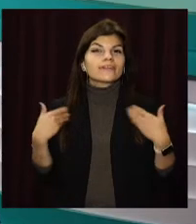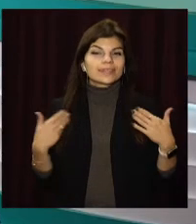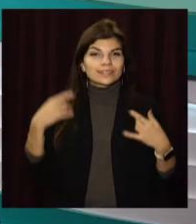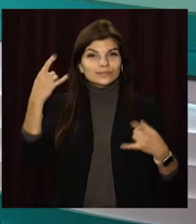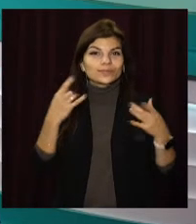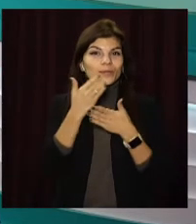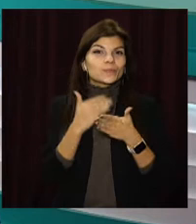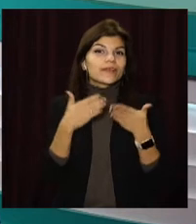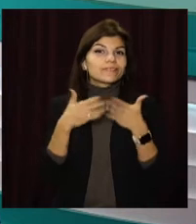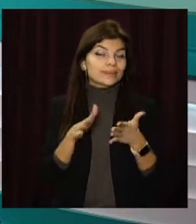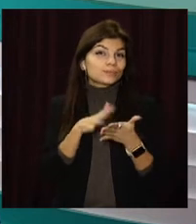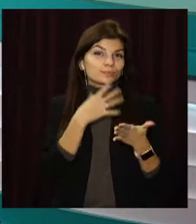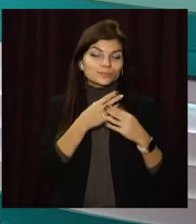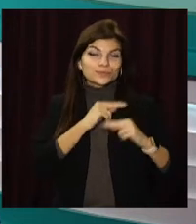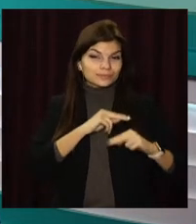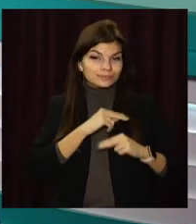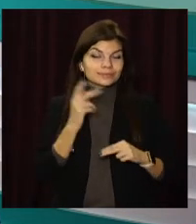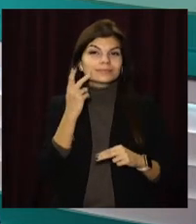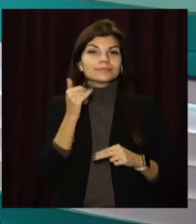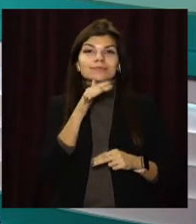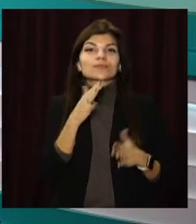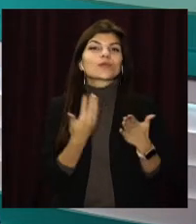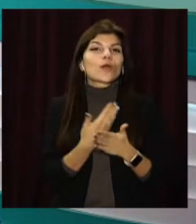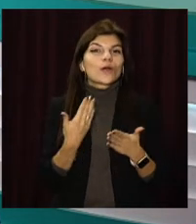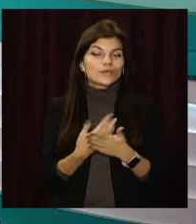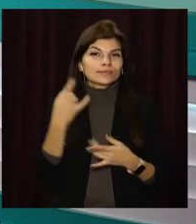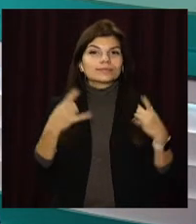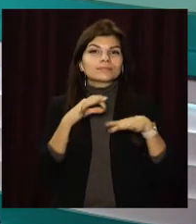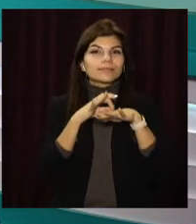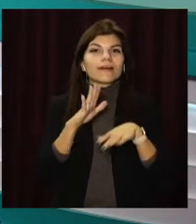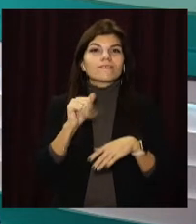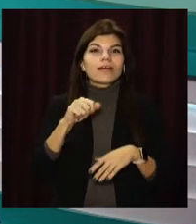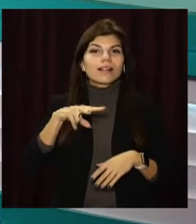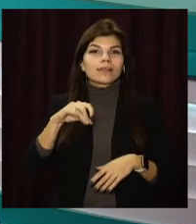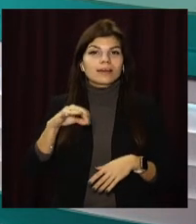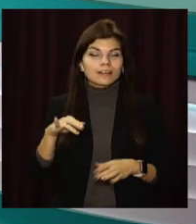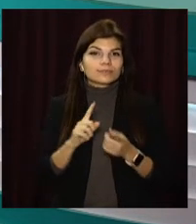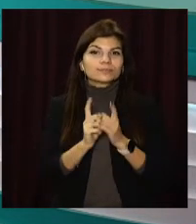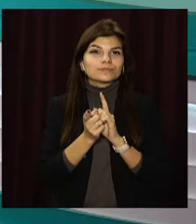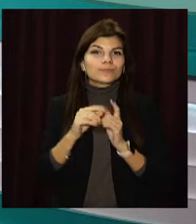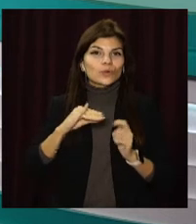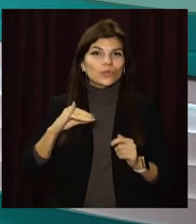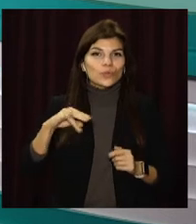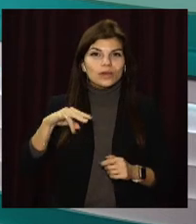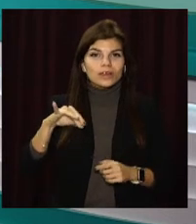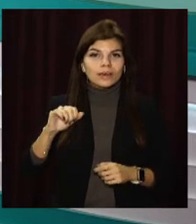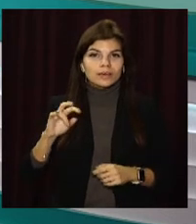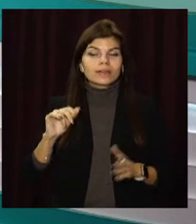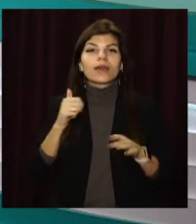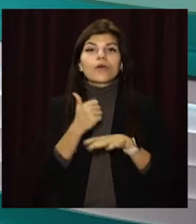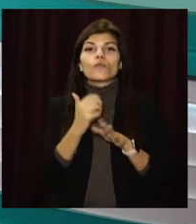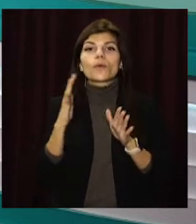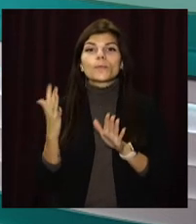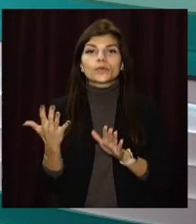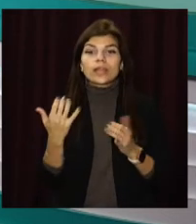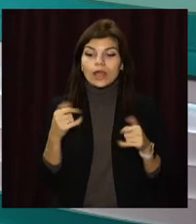Вітаю! Відкритий продовжує свою роботу, і як завжди, у цій порі новини. Для вас працюють Валерія Майна та сурдоперекладачка Юліана Пуговкіна. І про головні